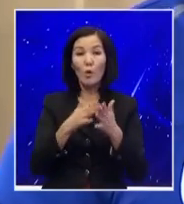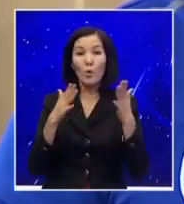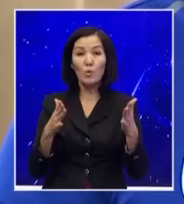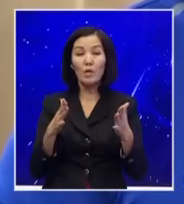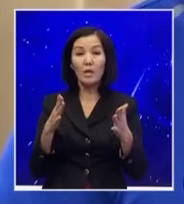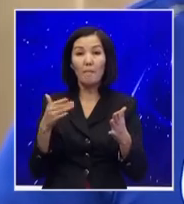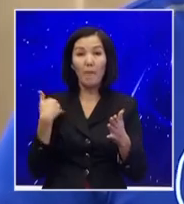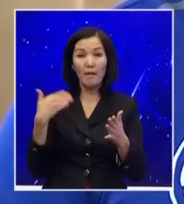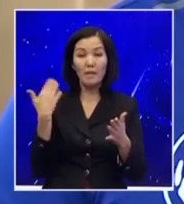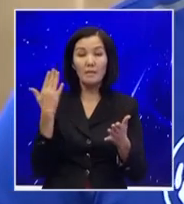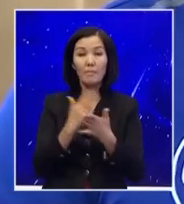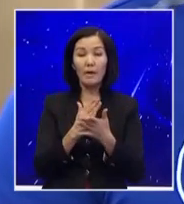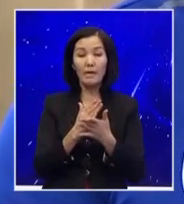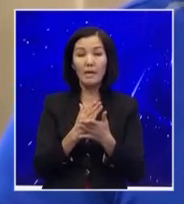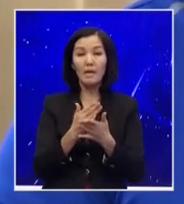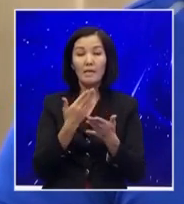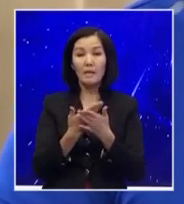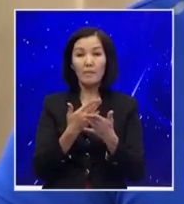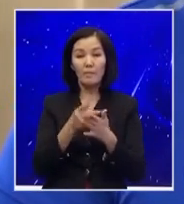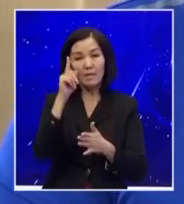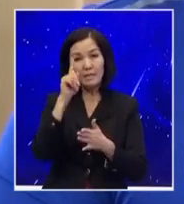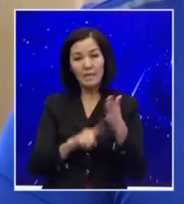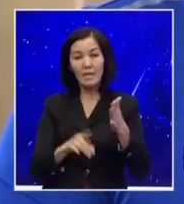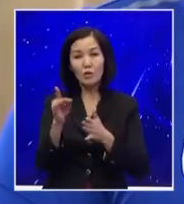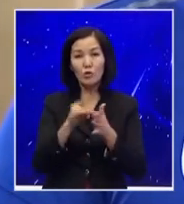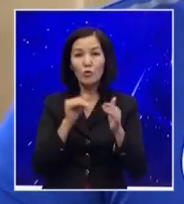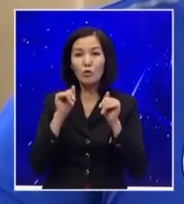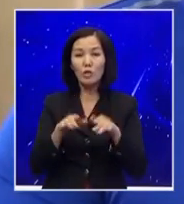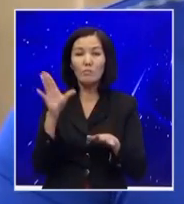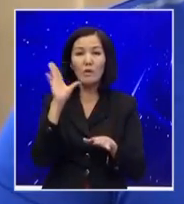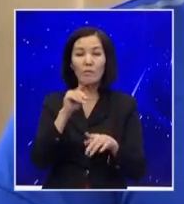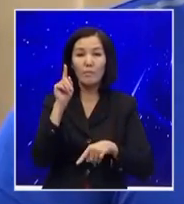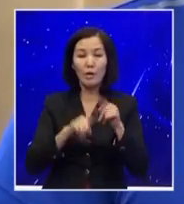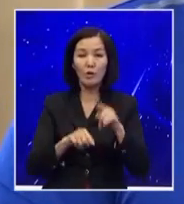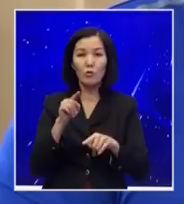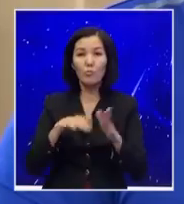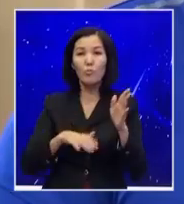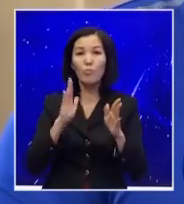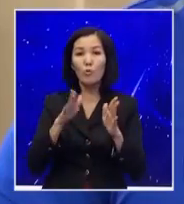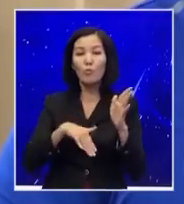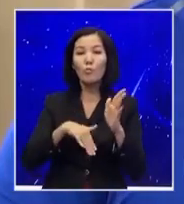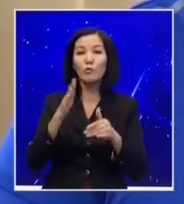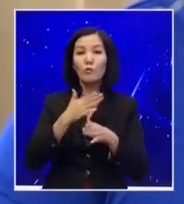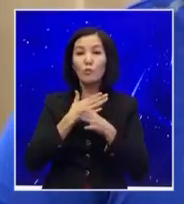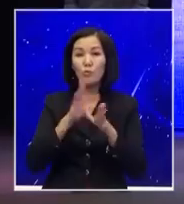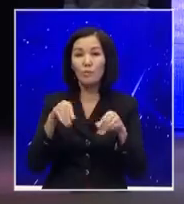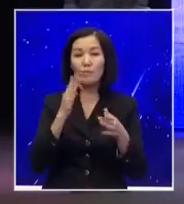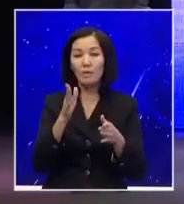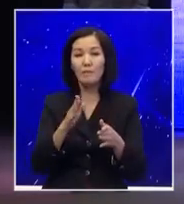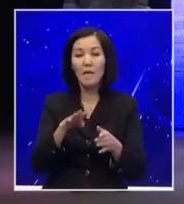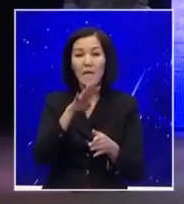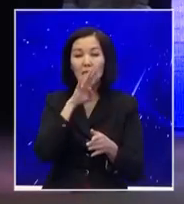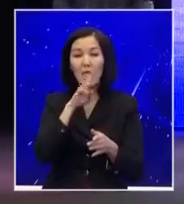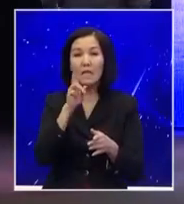айтып отырамыз. Сонымен қатар, өзіне сенетін, шұғыл шешім қабылдай алатын патриот болып өсуіне ықпал етуге тырысамыз.